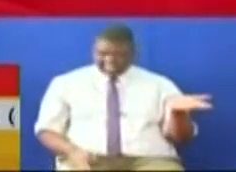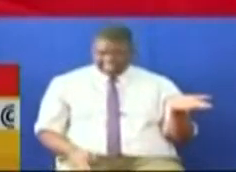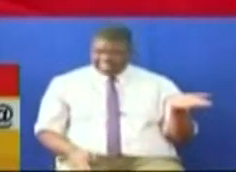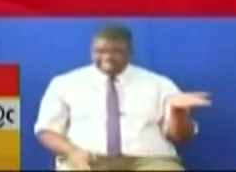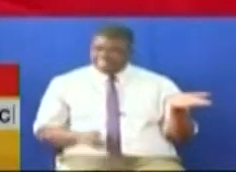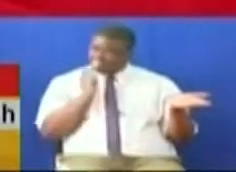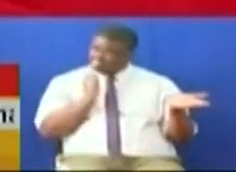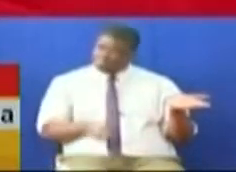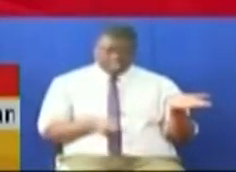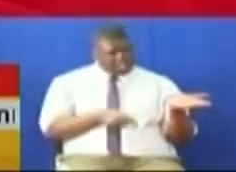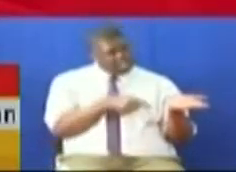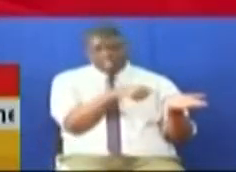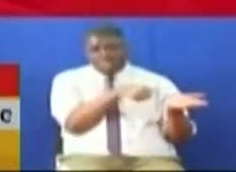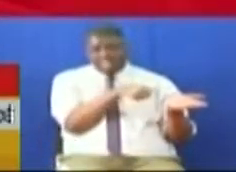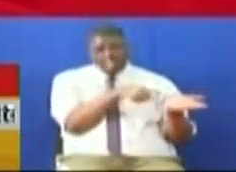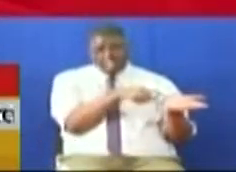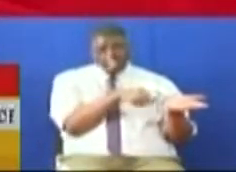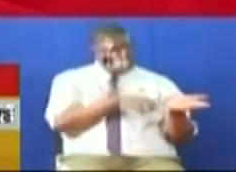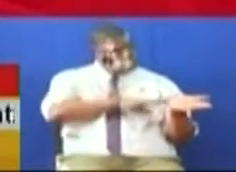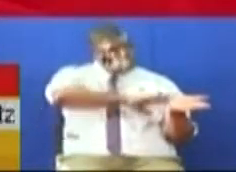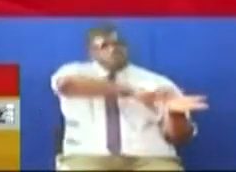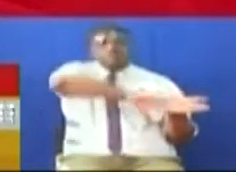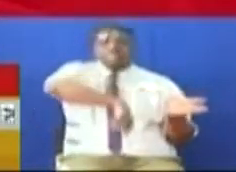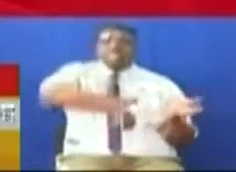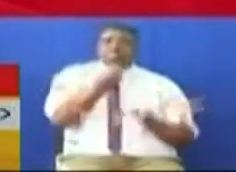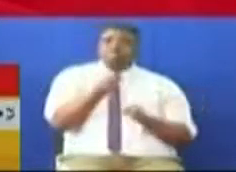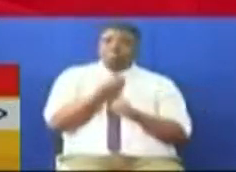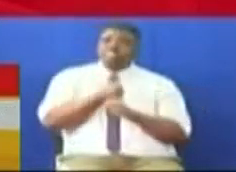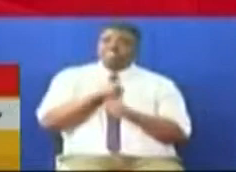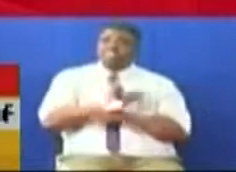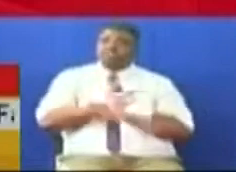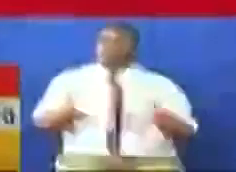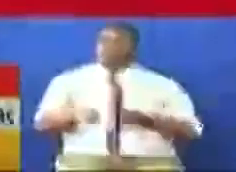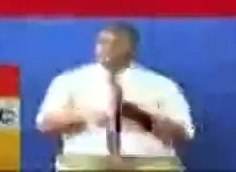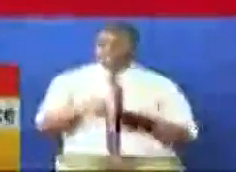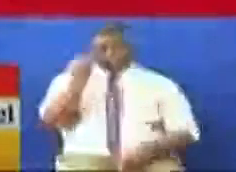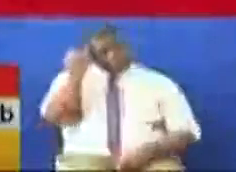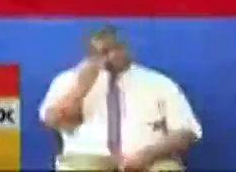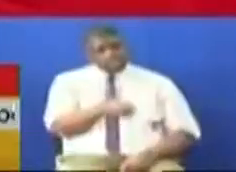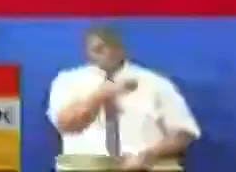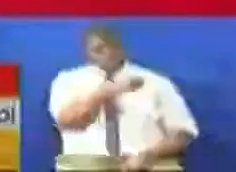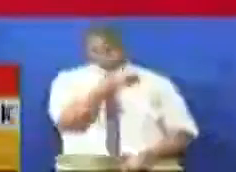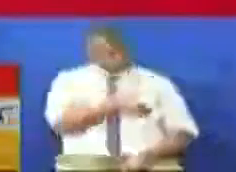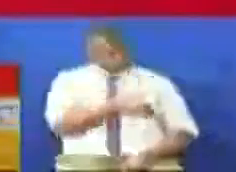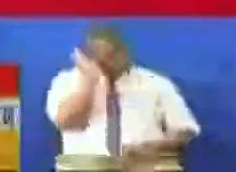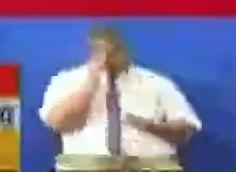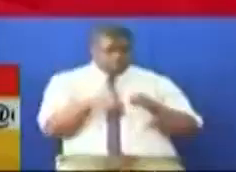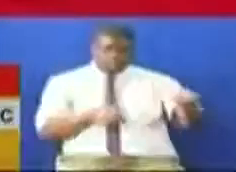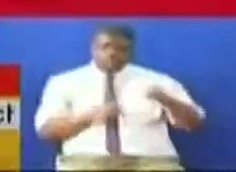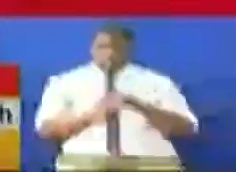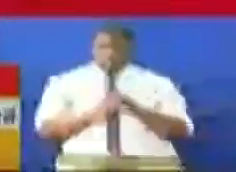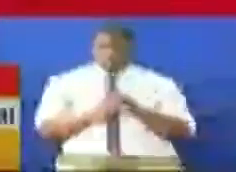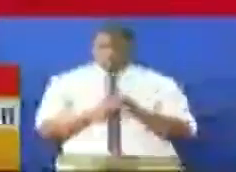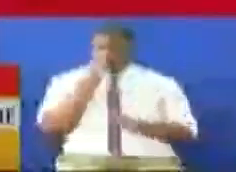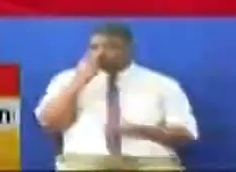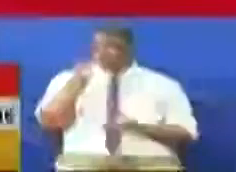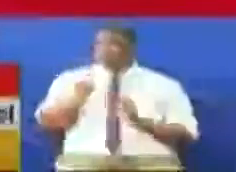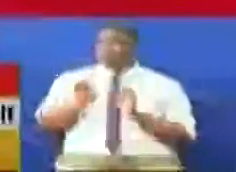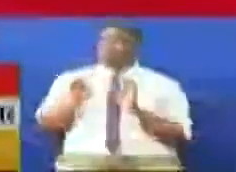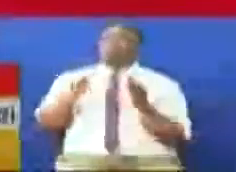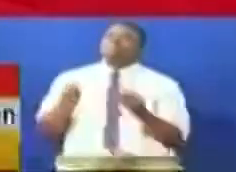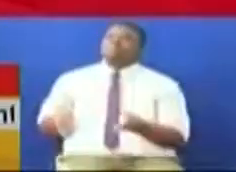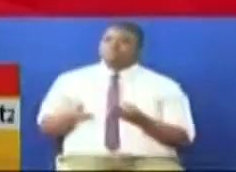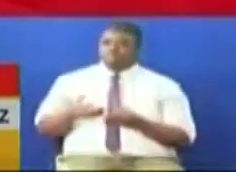Mheshimiwa Spika, itakuwa ni hujuma tu ambayo imefanyika ya makusudi, ambayo mimi nilikuwa na shauri serikali ione namna ambavyo